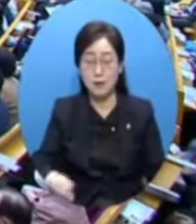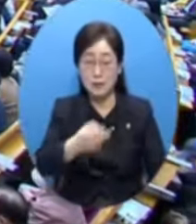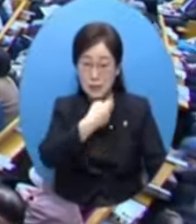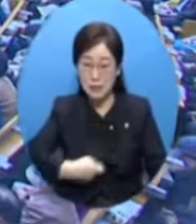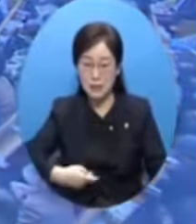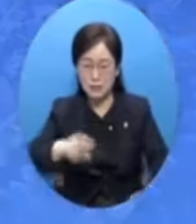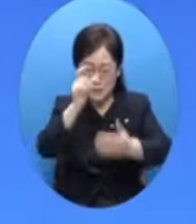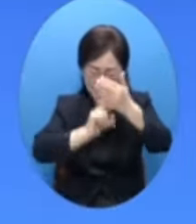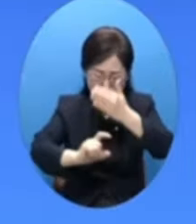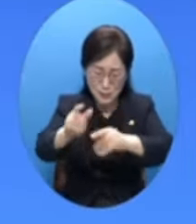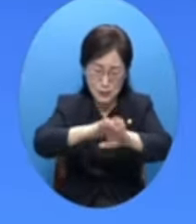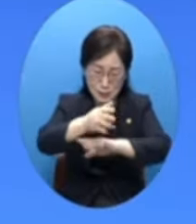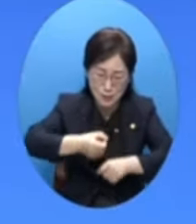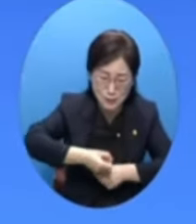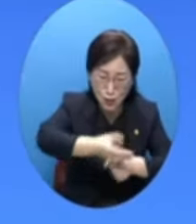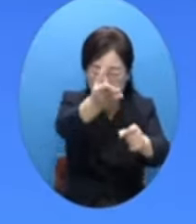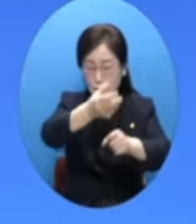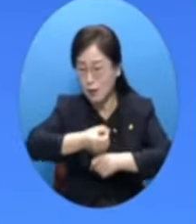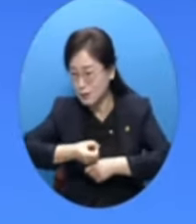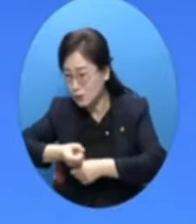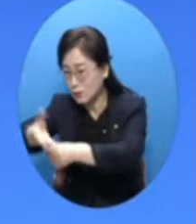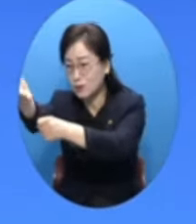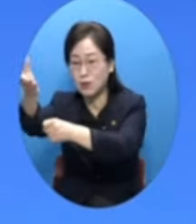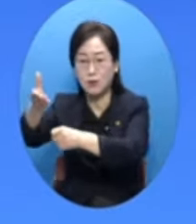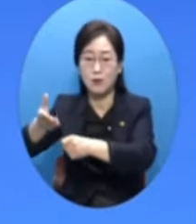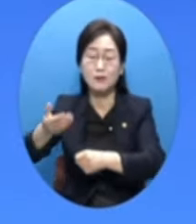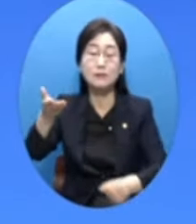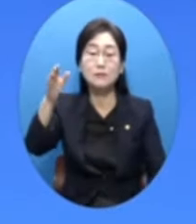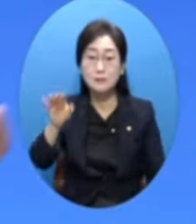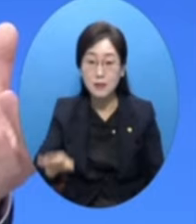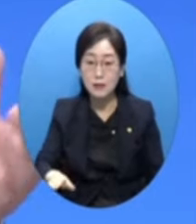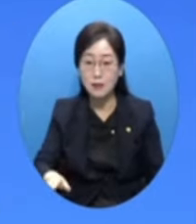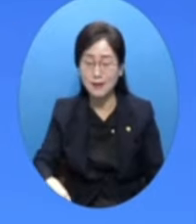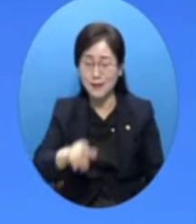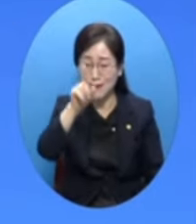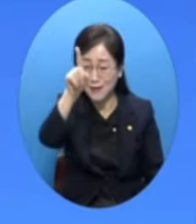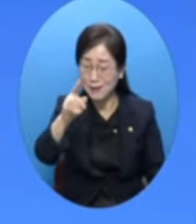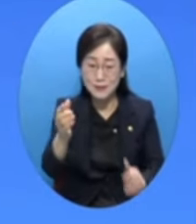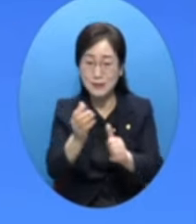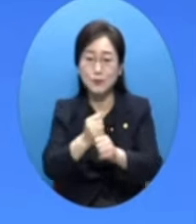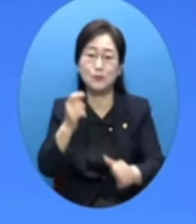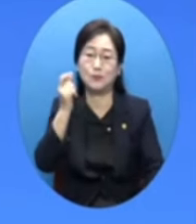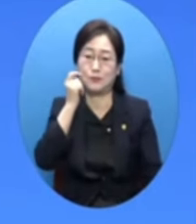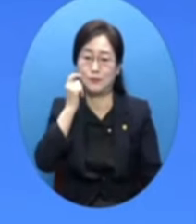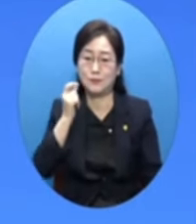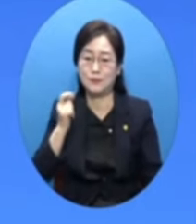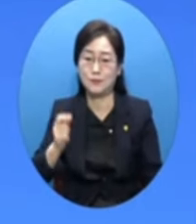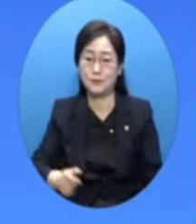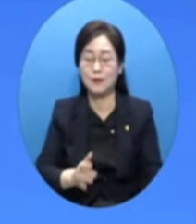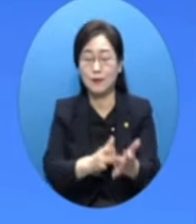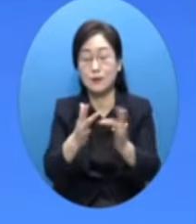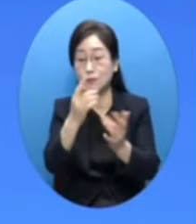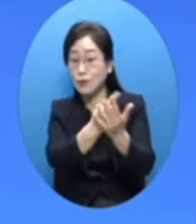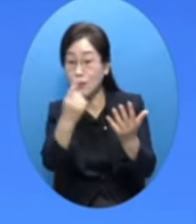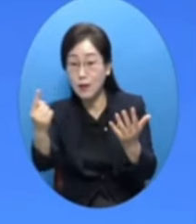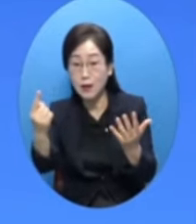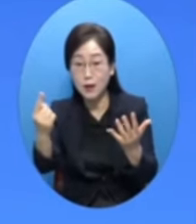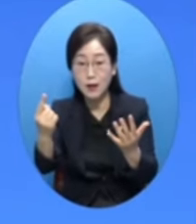그물을 던지고 또 던지고 또 던졌지만은 한 마리 고기도 잡지 못했습니다. 예수님을 떠난